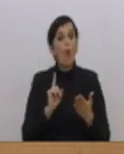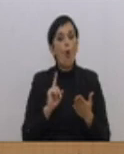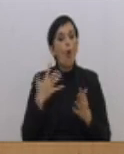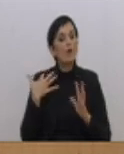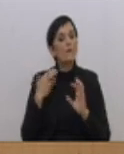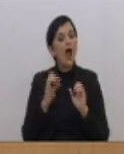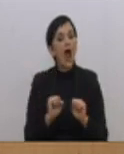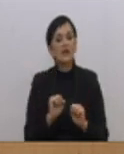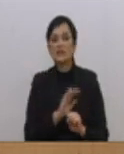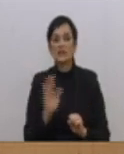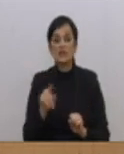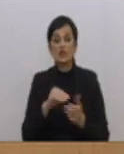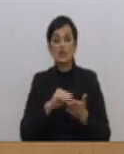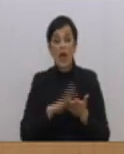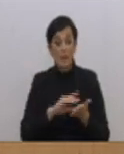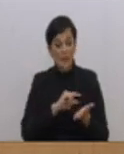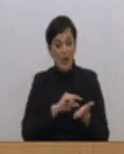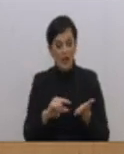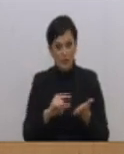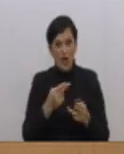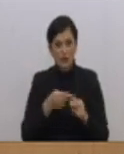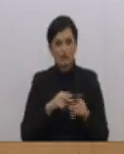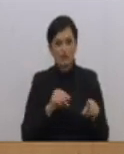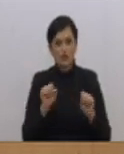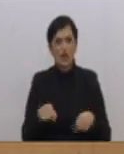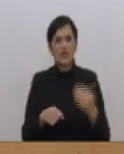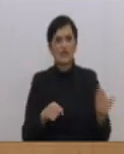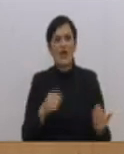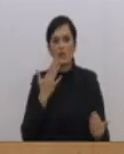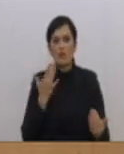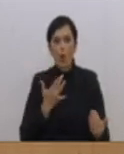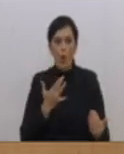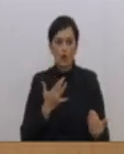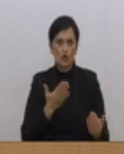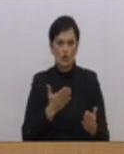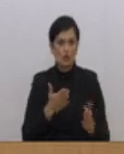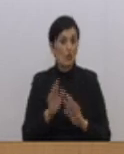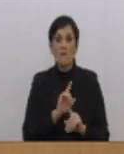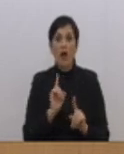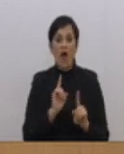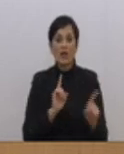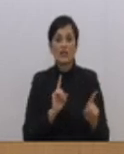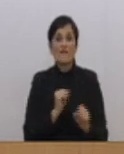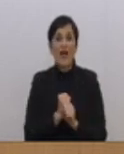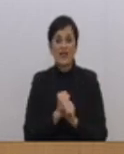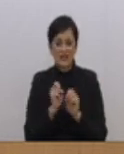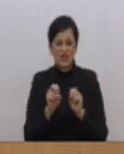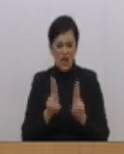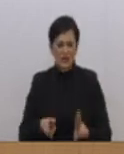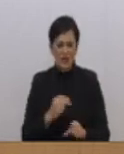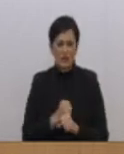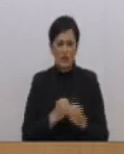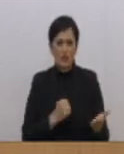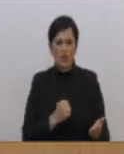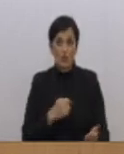უჭერთ მხარს იმ ჩანაწერს და ეს შეიძლება და ყოფილიყო თქვენი პოლიტიკური ჟესტი, მაგრამ არა, თქვენ გააკეთეთ ეს შეგნებულად